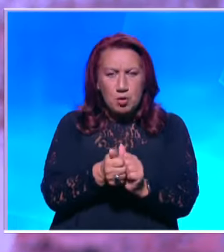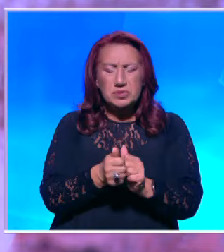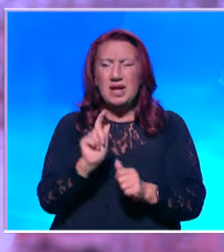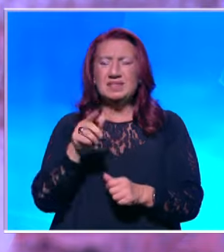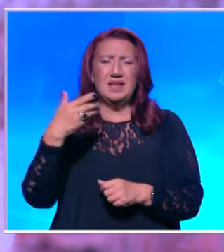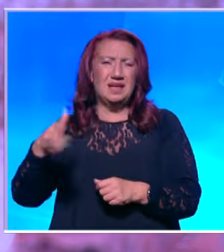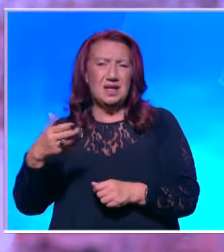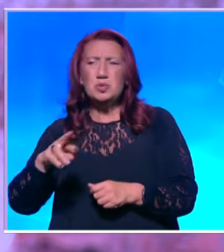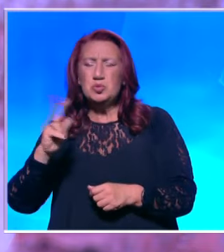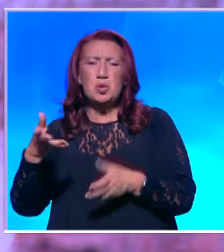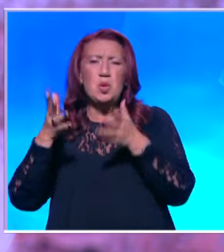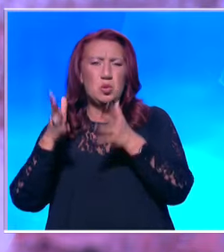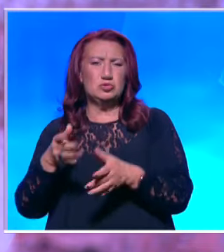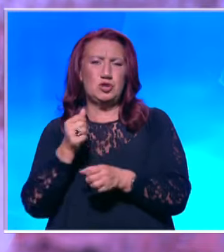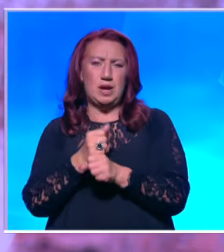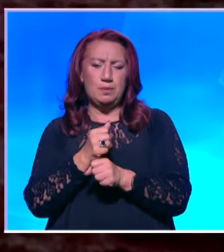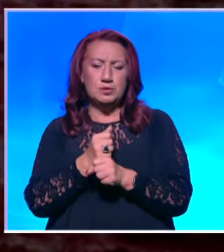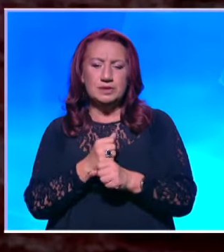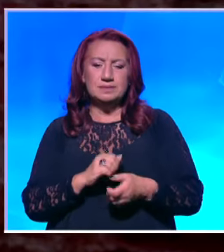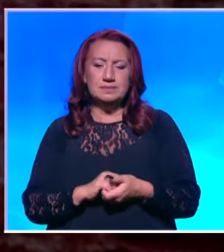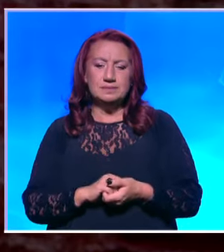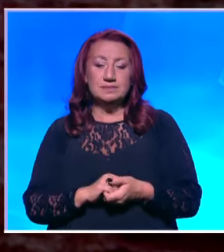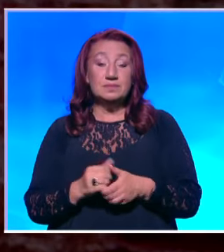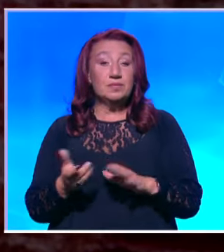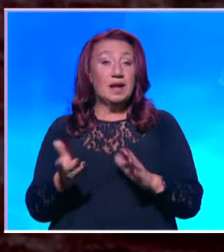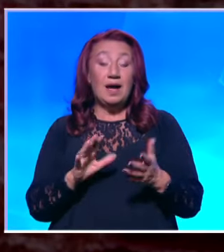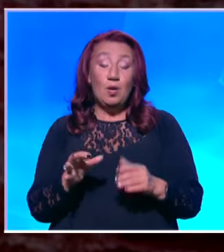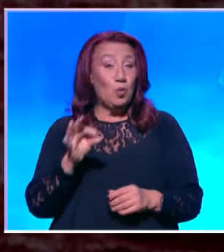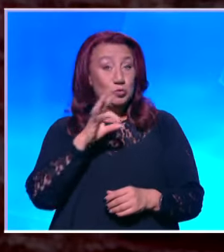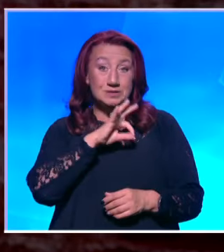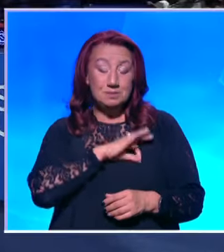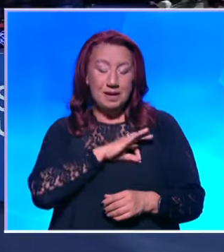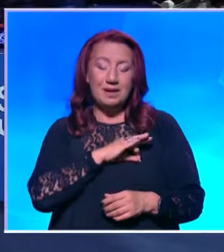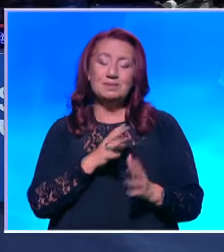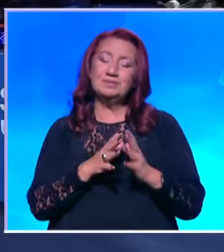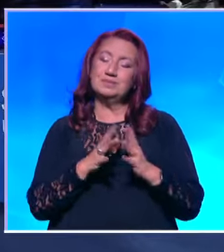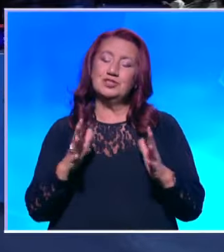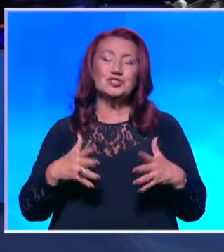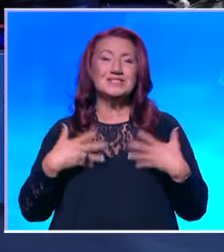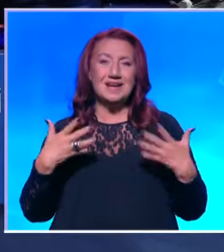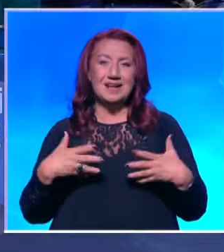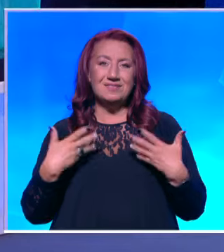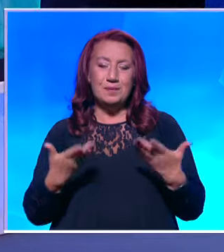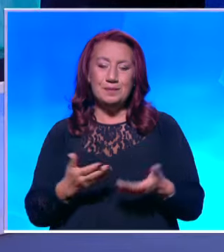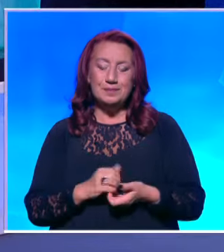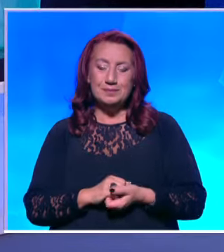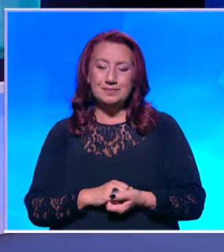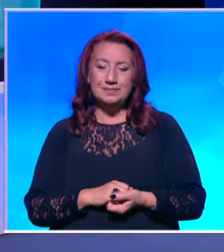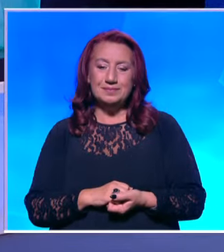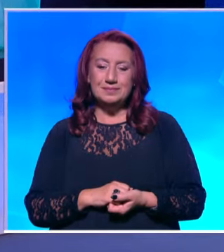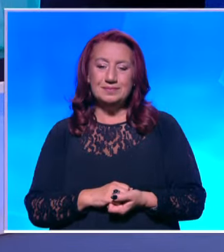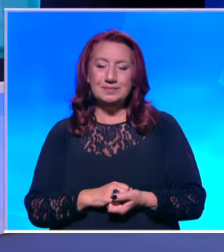които не са полезни за тях ако постигна това ще се радвам